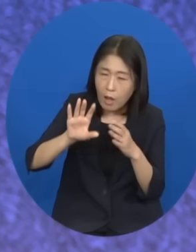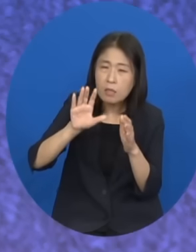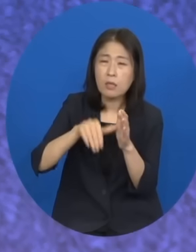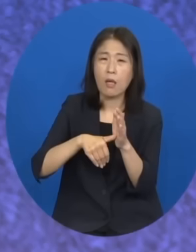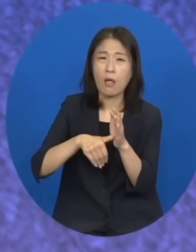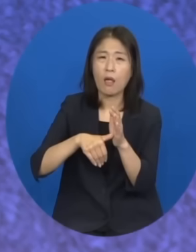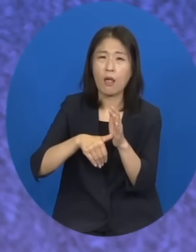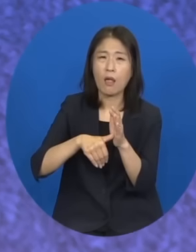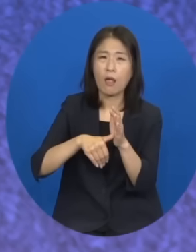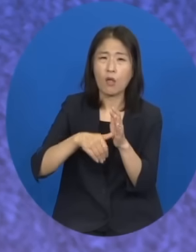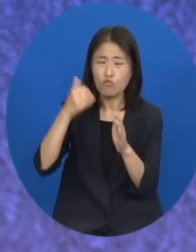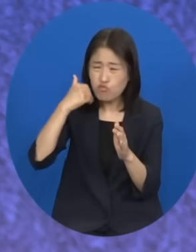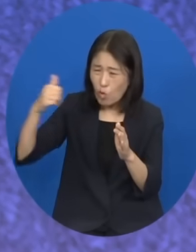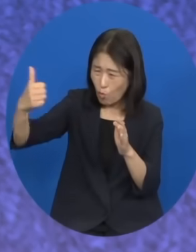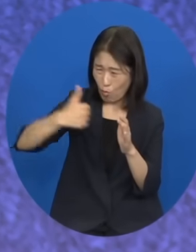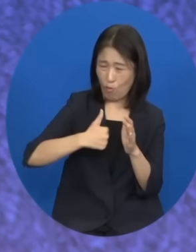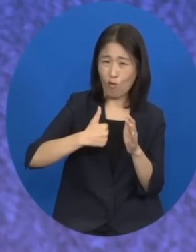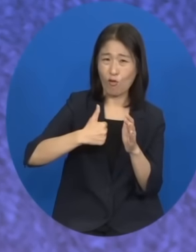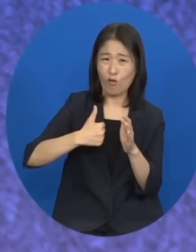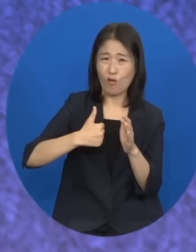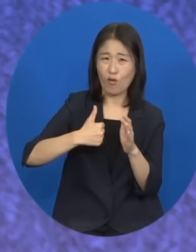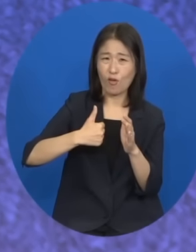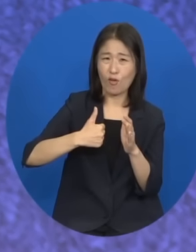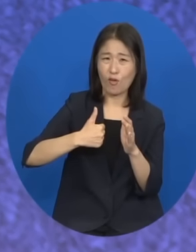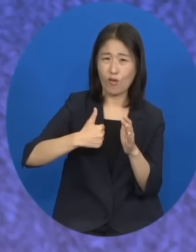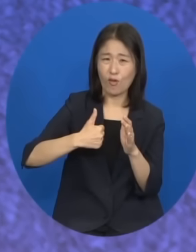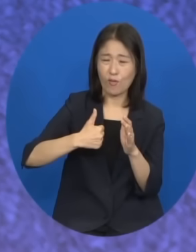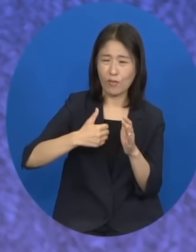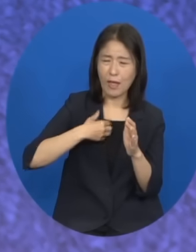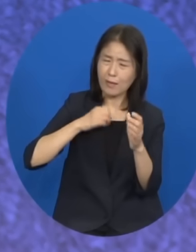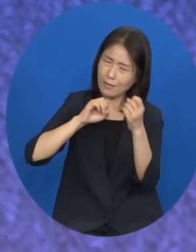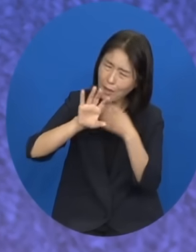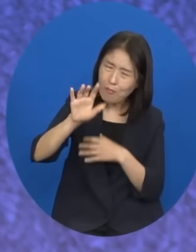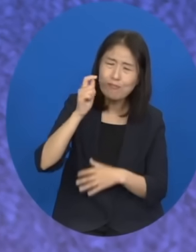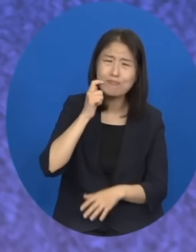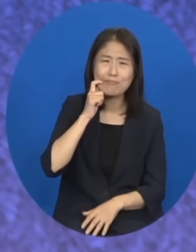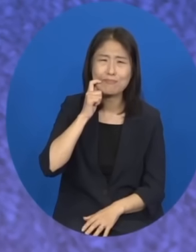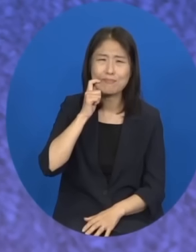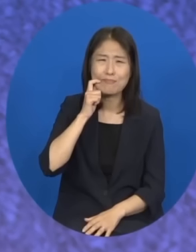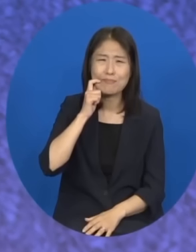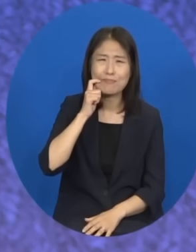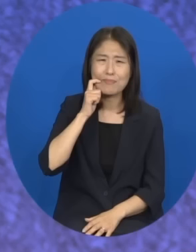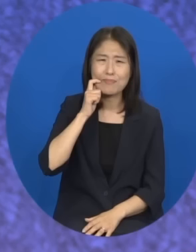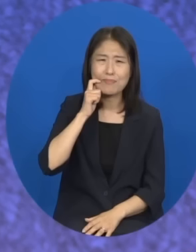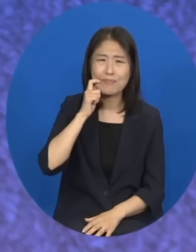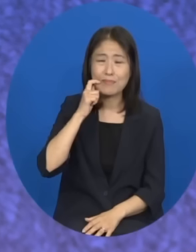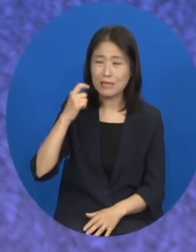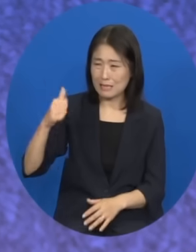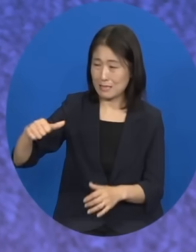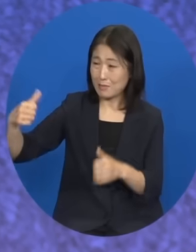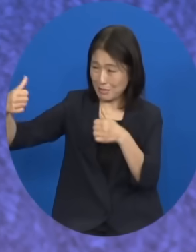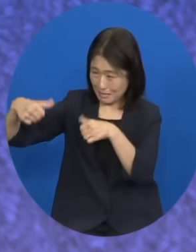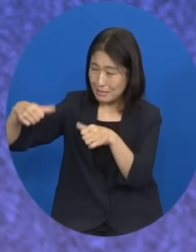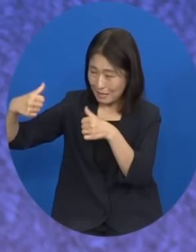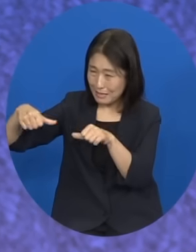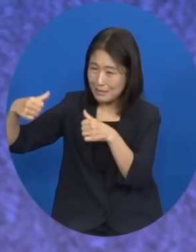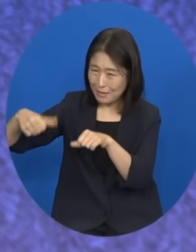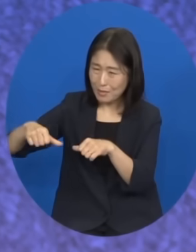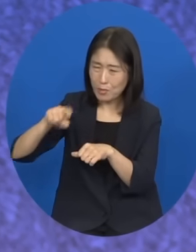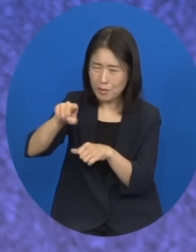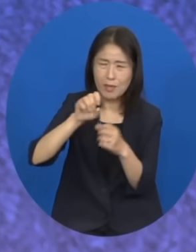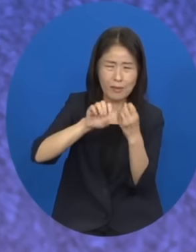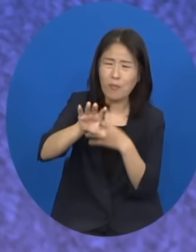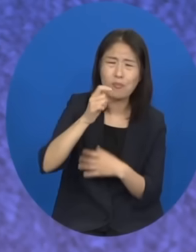누가 들어오셨어요. 그래서 그 목사님께 대답을 못하고 그분하고 인사를 나누느라고 그냥 대답을